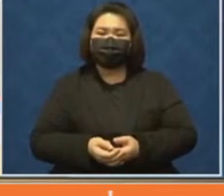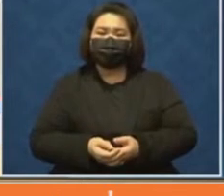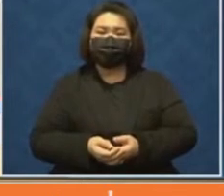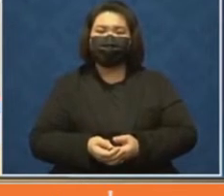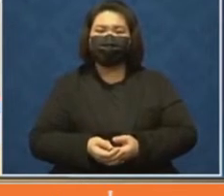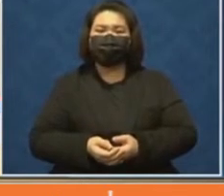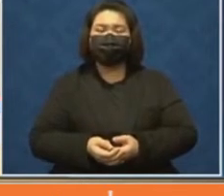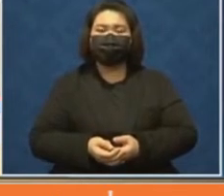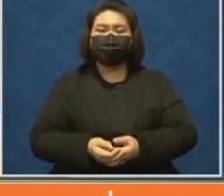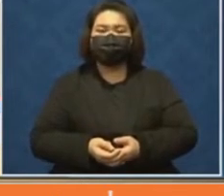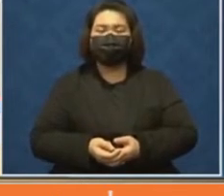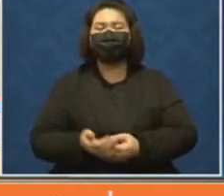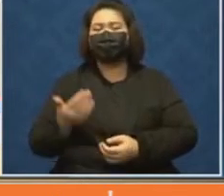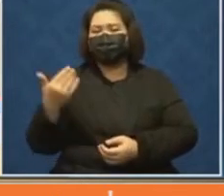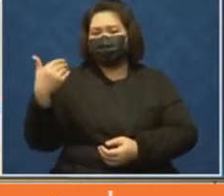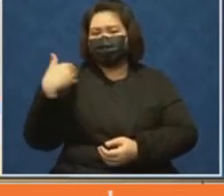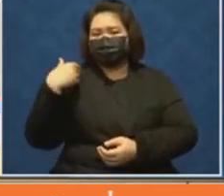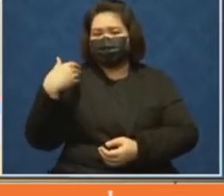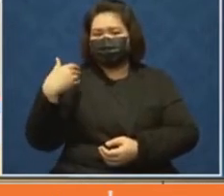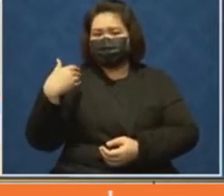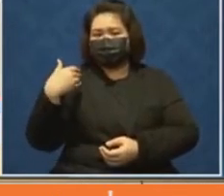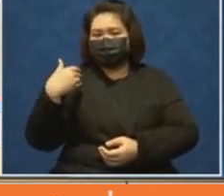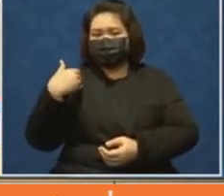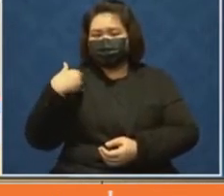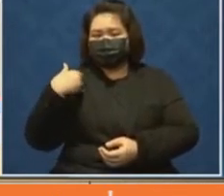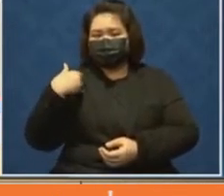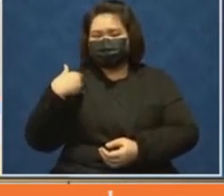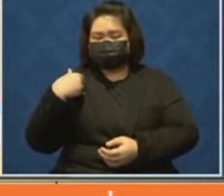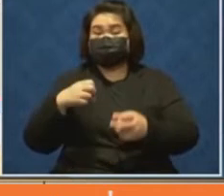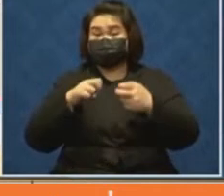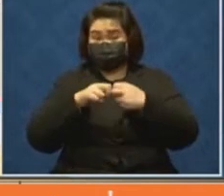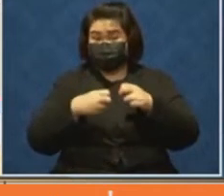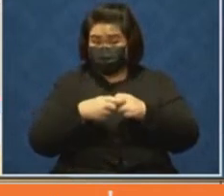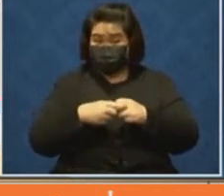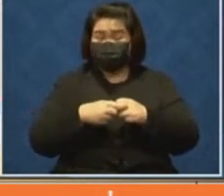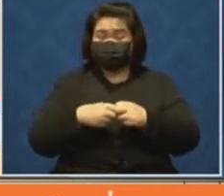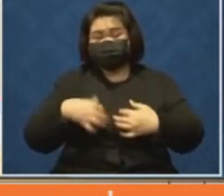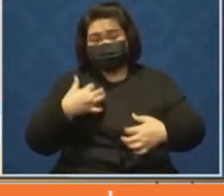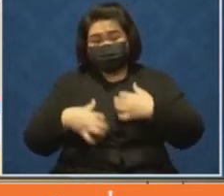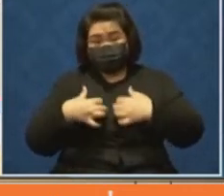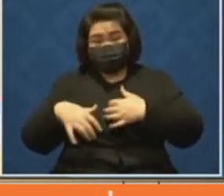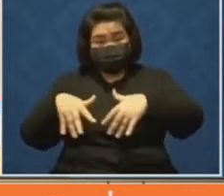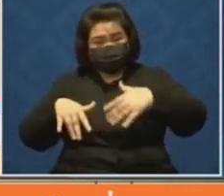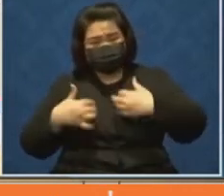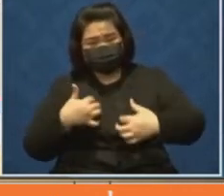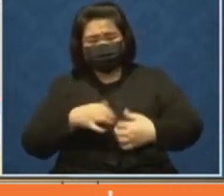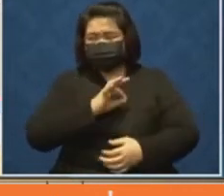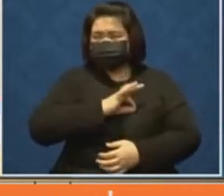การพัฒนาอยางใหญ่หลงของพระชาที่ประตัยการกทำนี้นะคร ทปทานครั